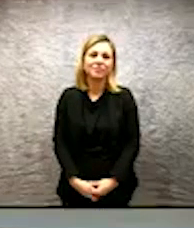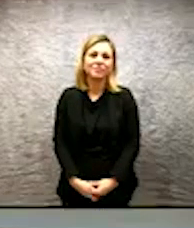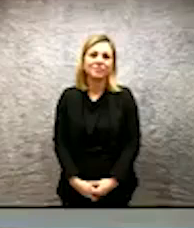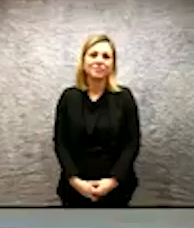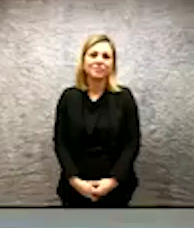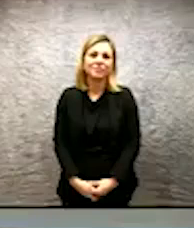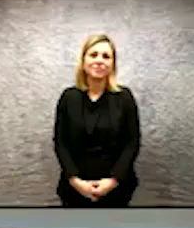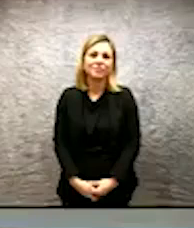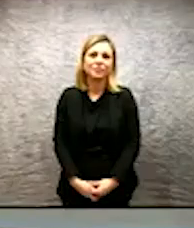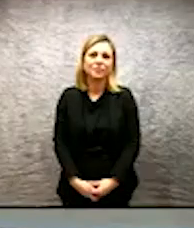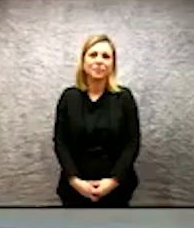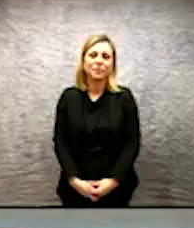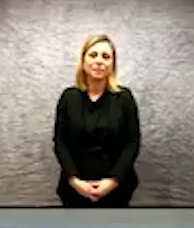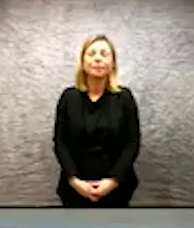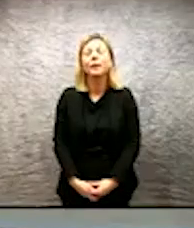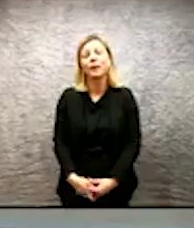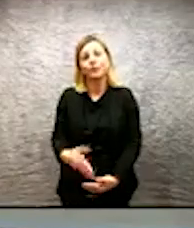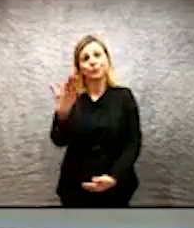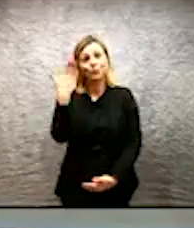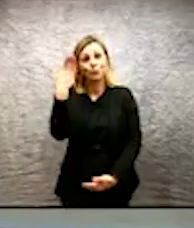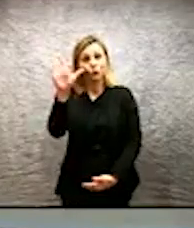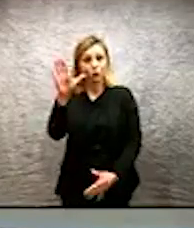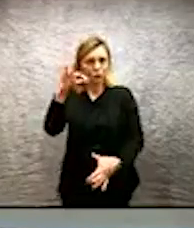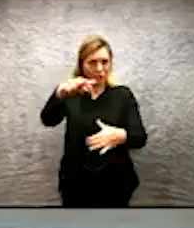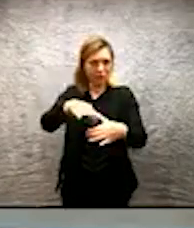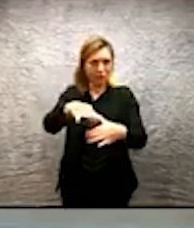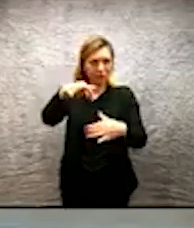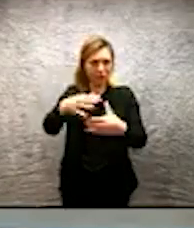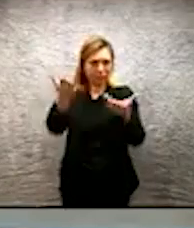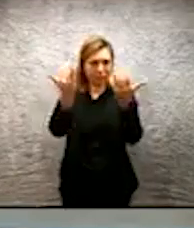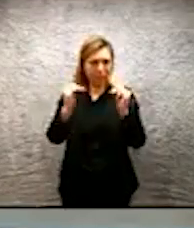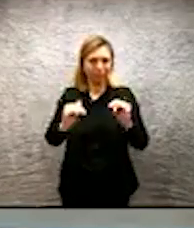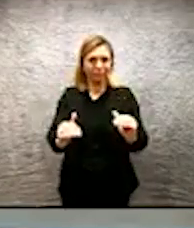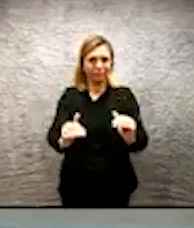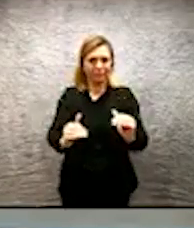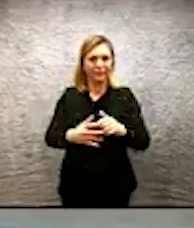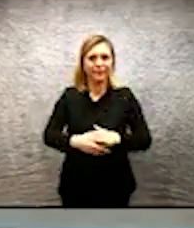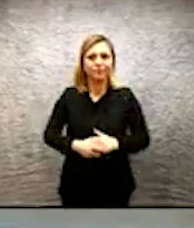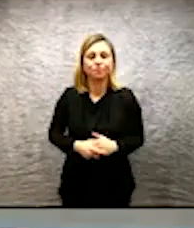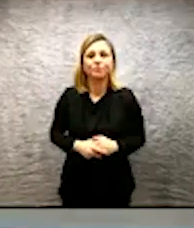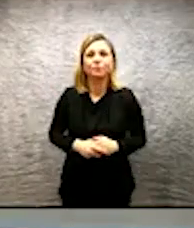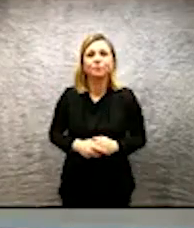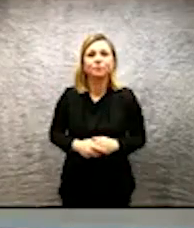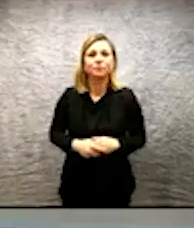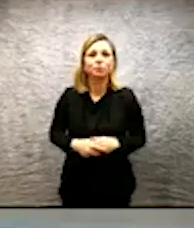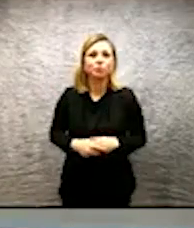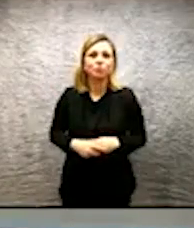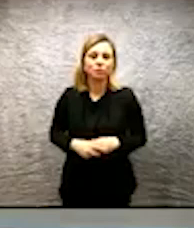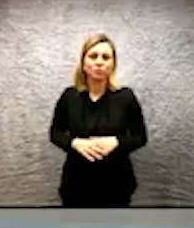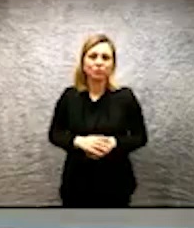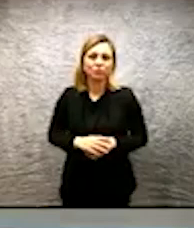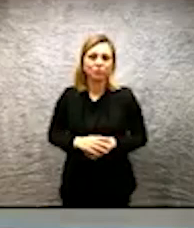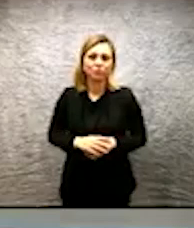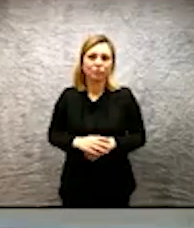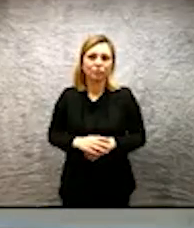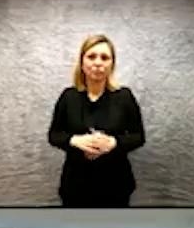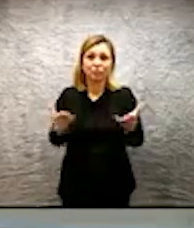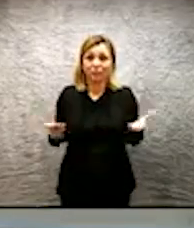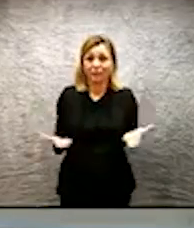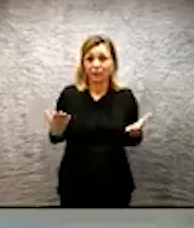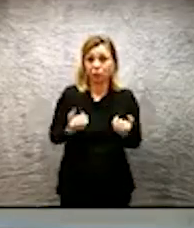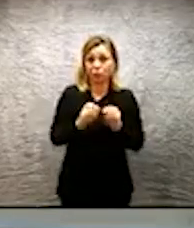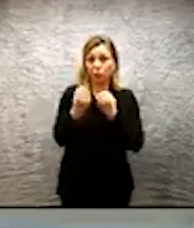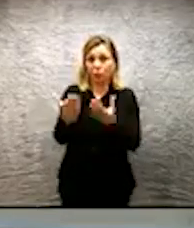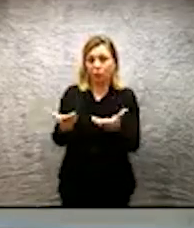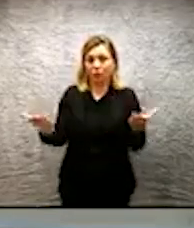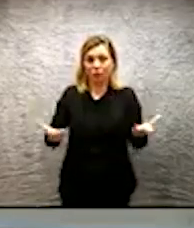Alors, une autre délibération donc sous mon timbre que je vais proposer suite, c'est